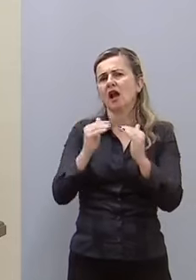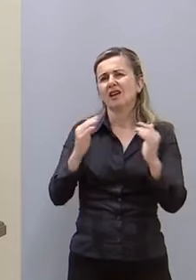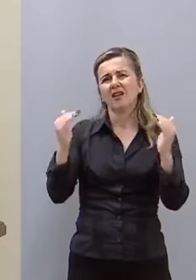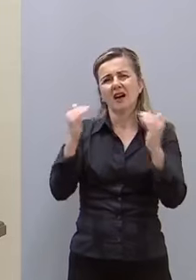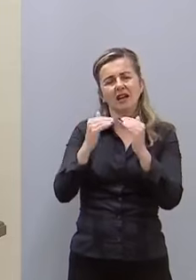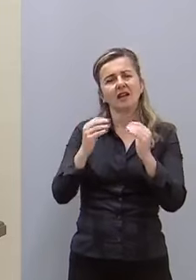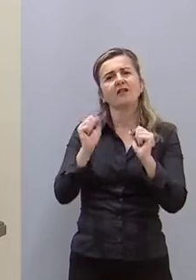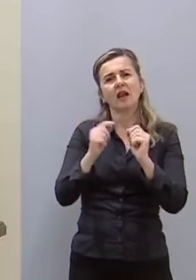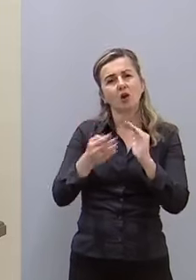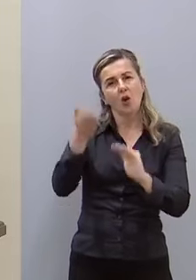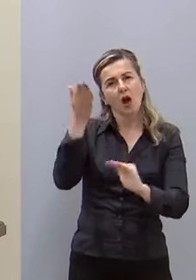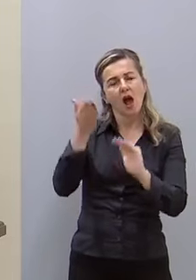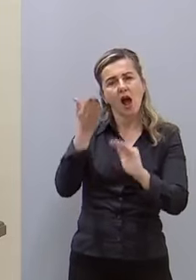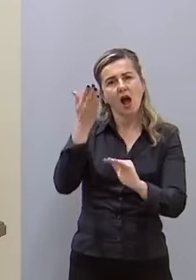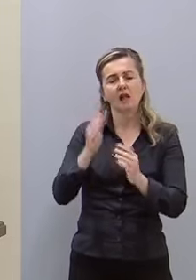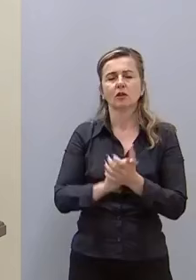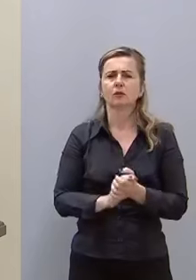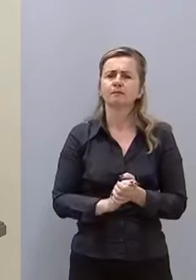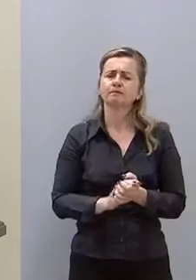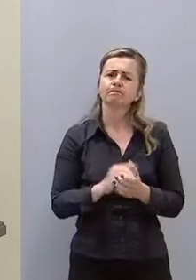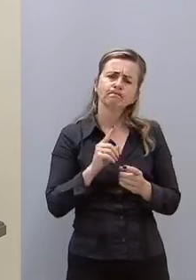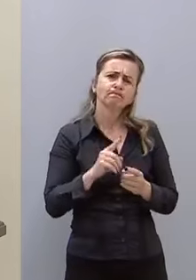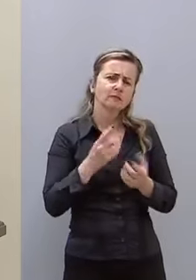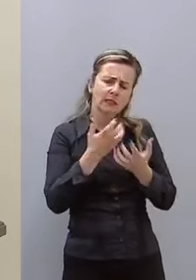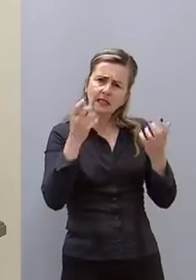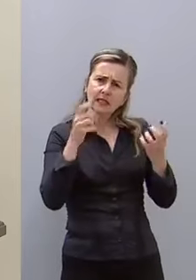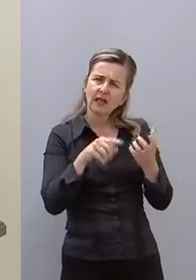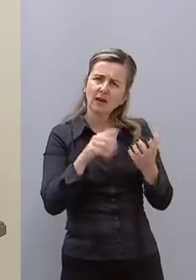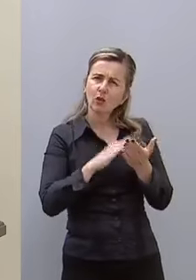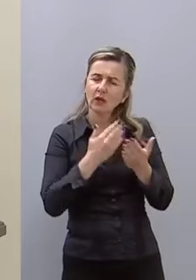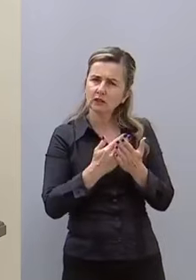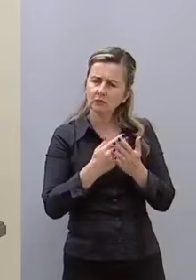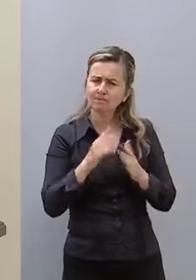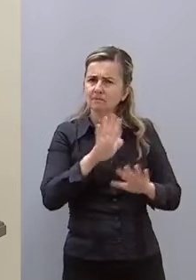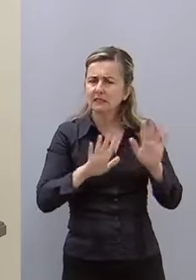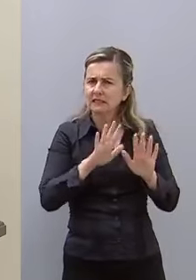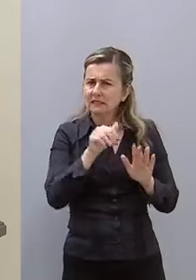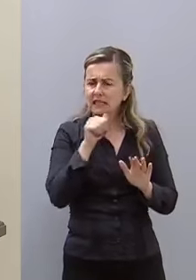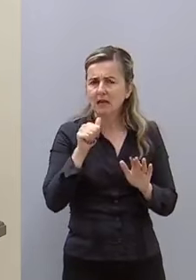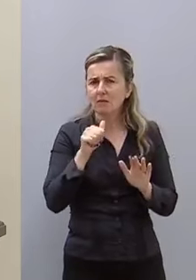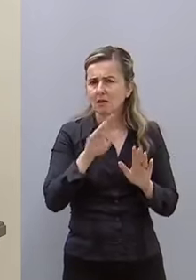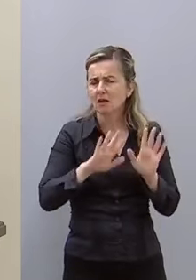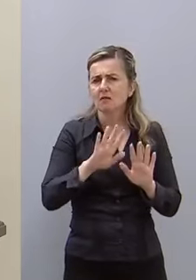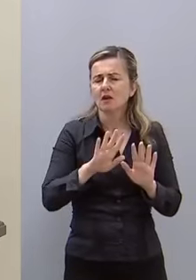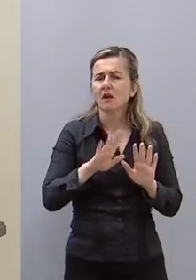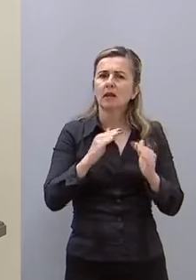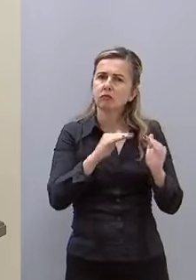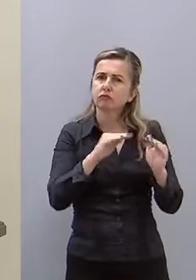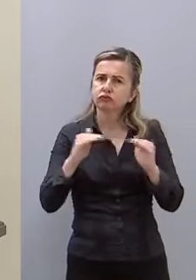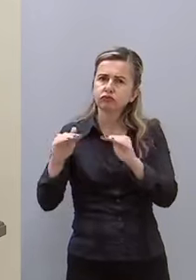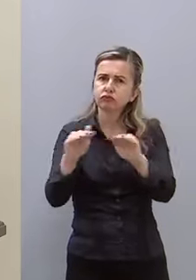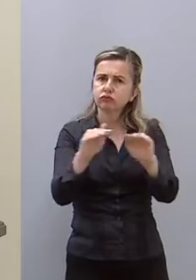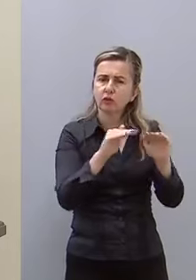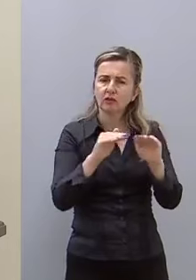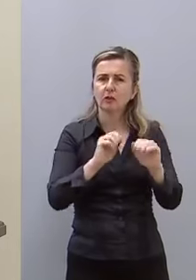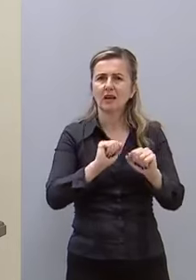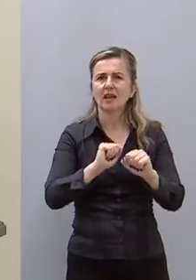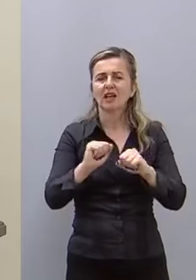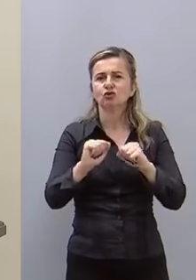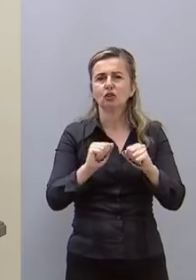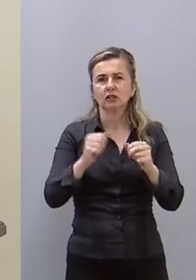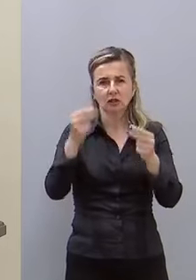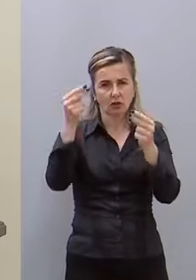bene allora questo aspetto dunque sembra che per uniformare la gestione dei dati a livello nazionale